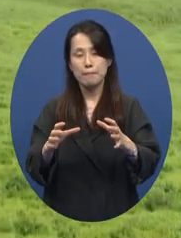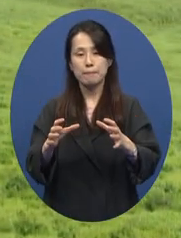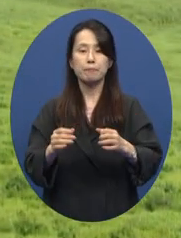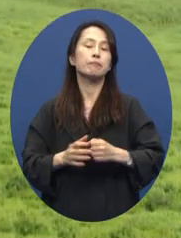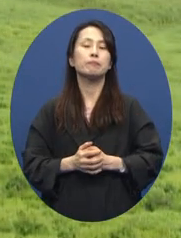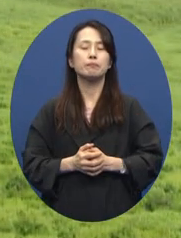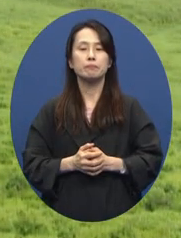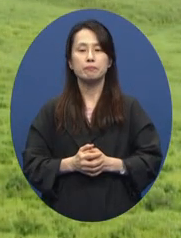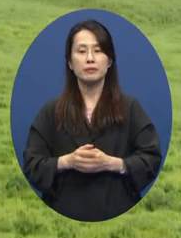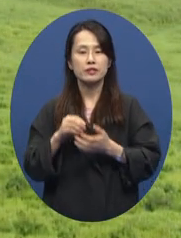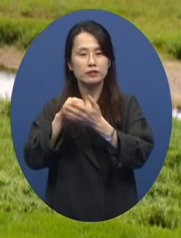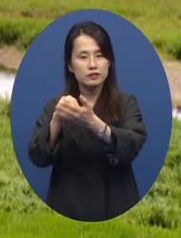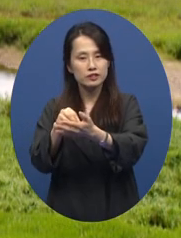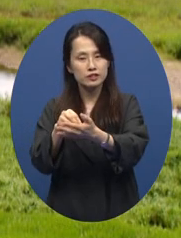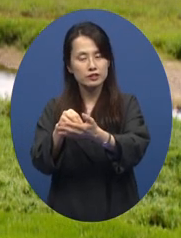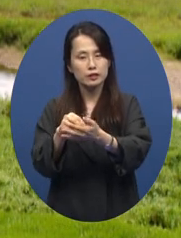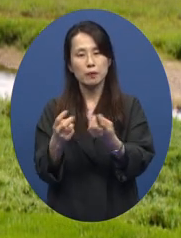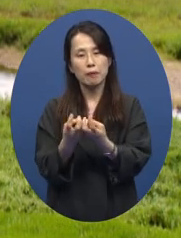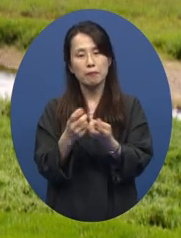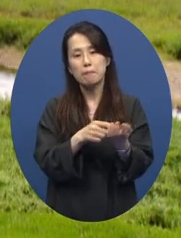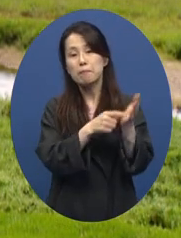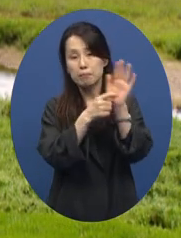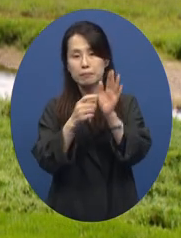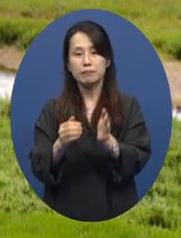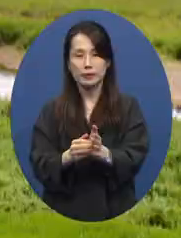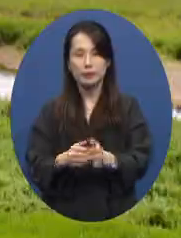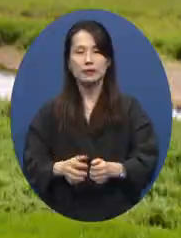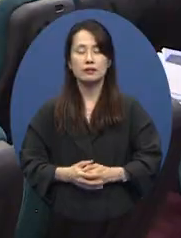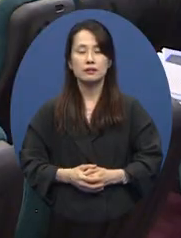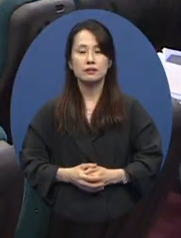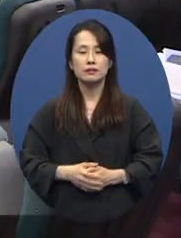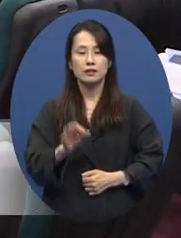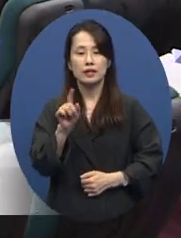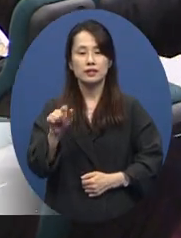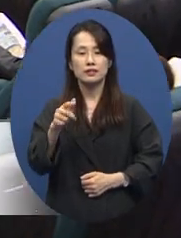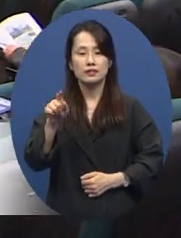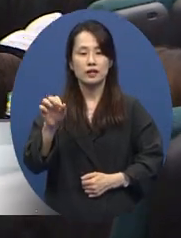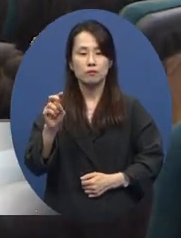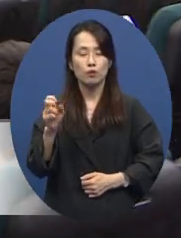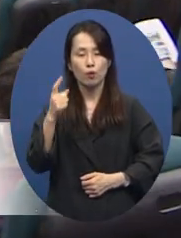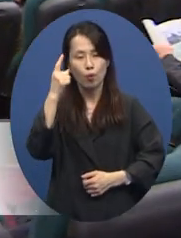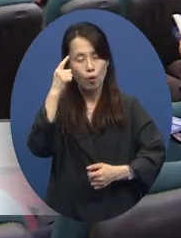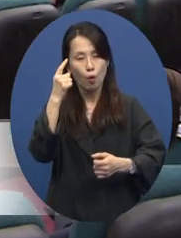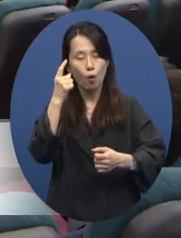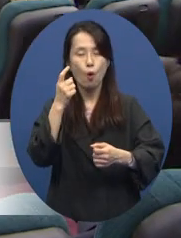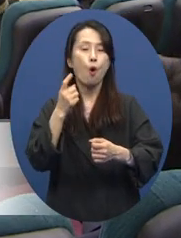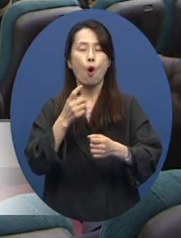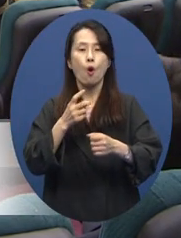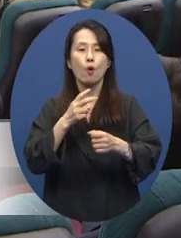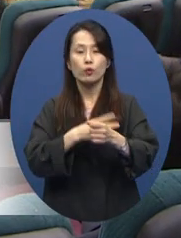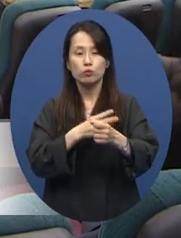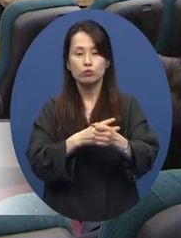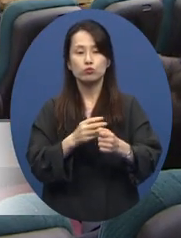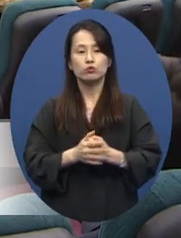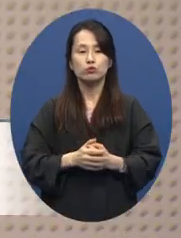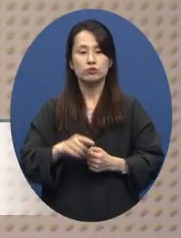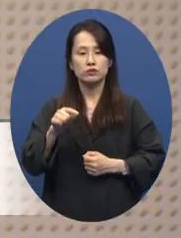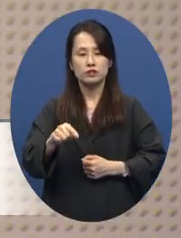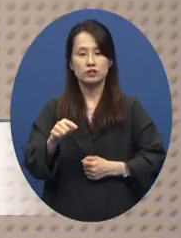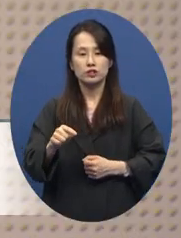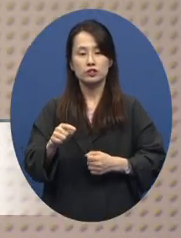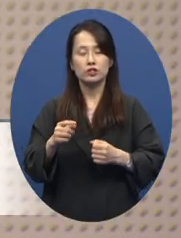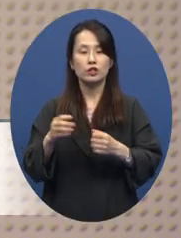등의 인근 지역을 묶어 등재 신청하는 방안을 제시했습니다. 안창모 경기대학교 교수는 DMZ의 근대 문화재를